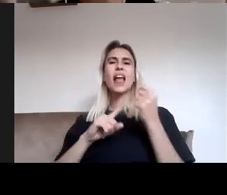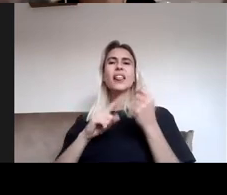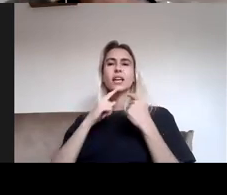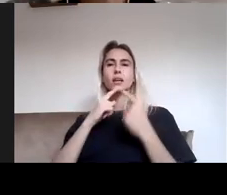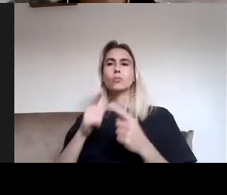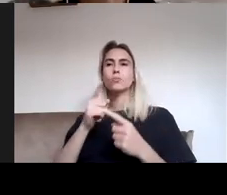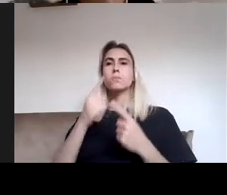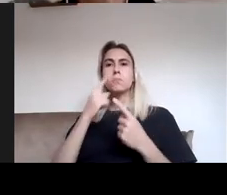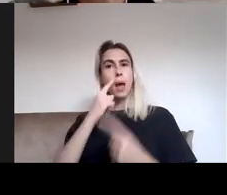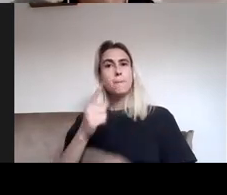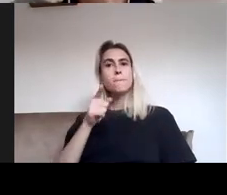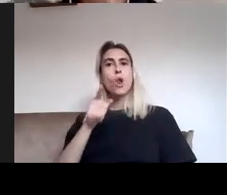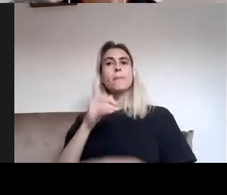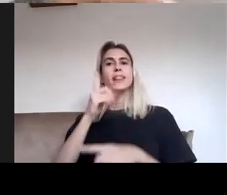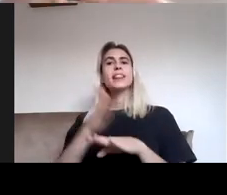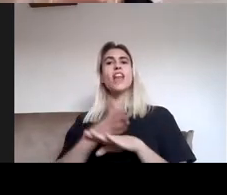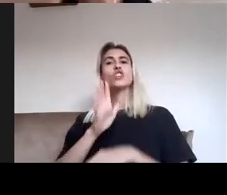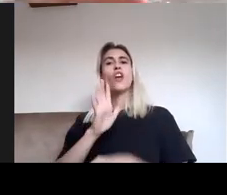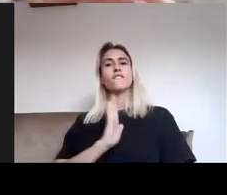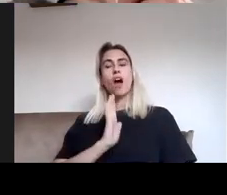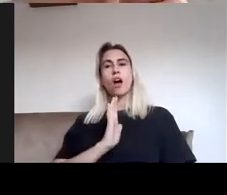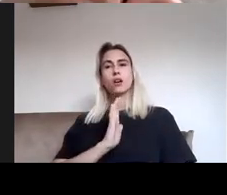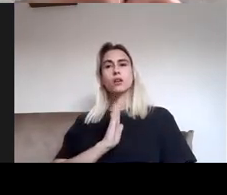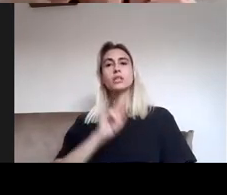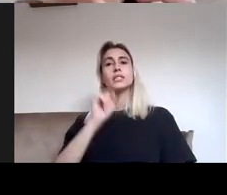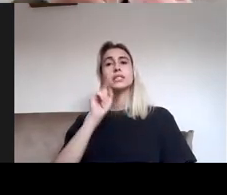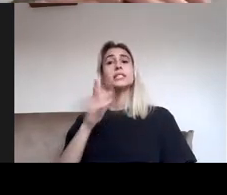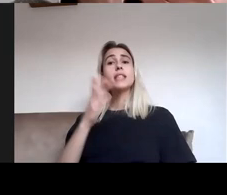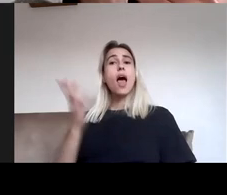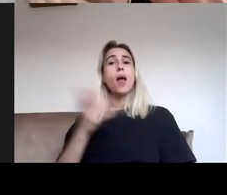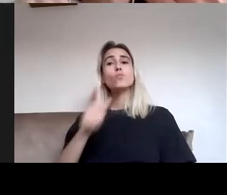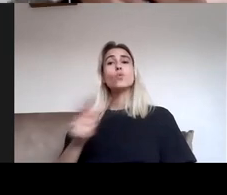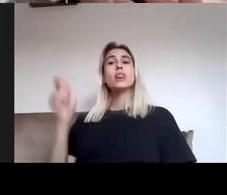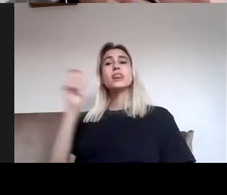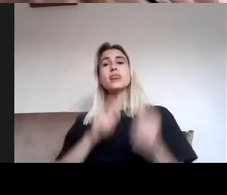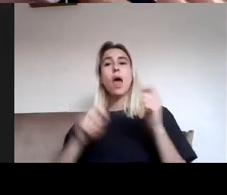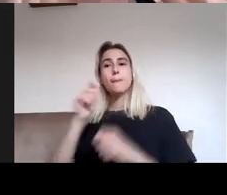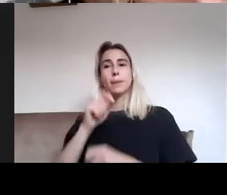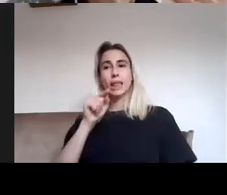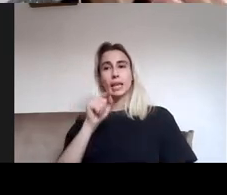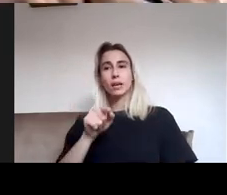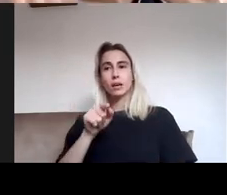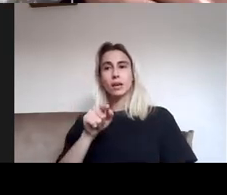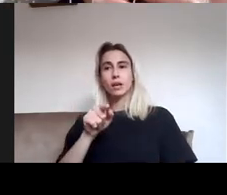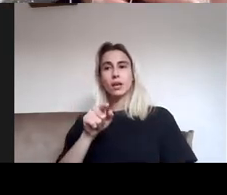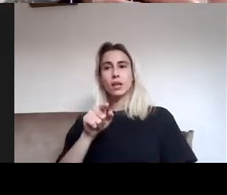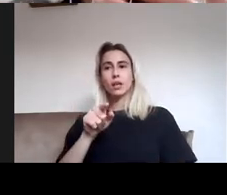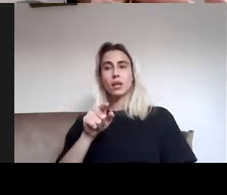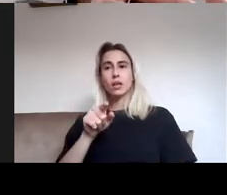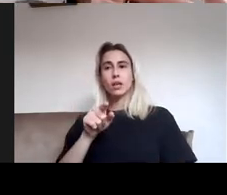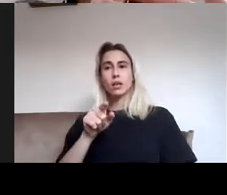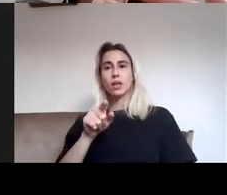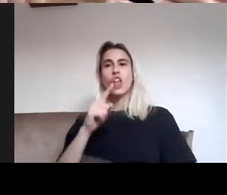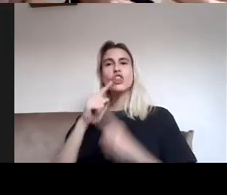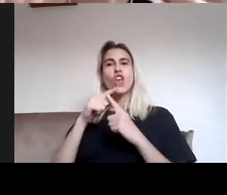böyle bir gerçek var. Yani siz eğer bu yapıyı otellerinizde, tatil bölgesindeki